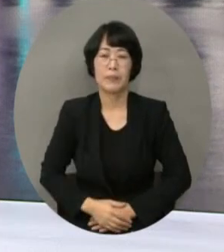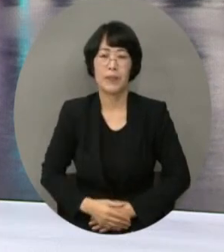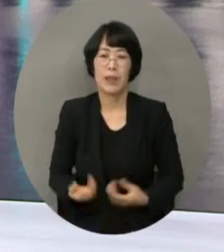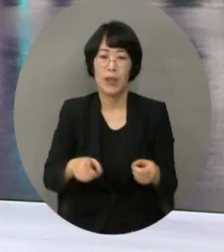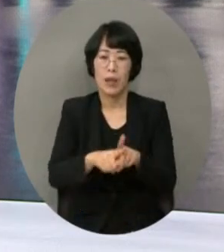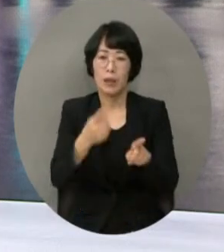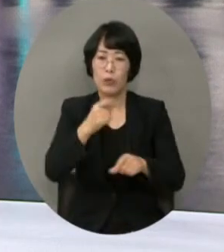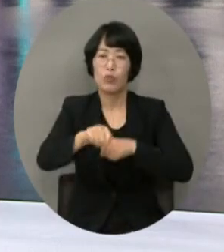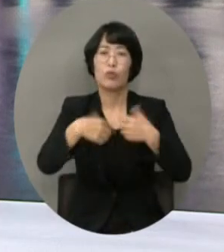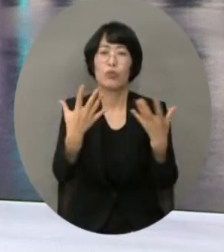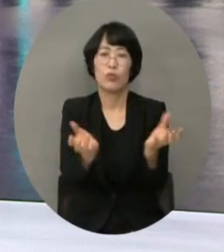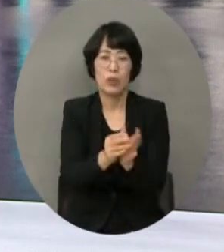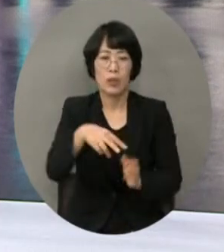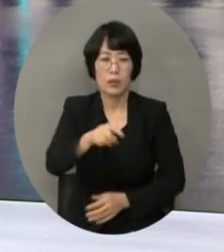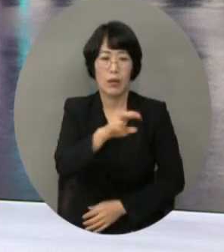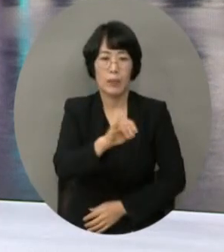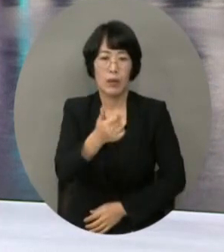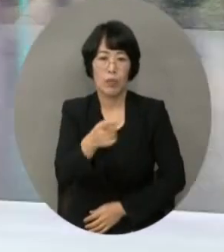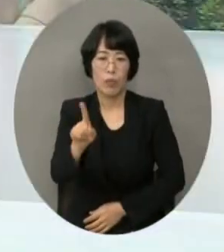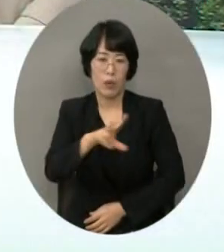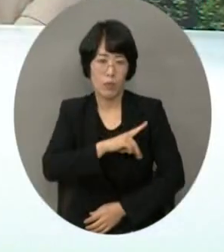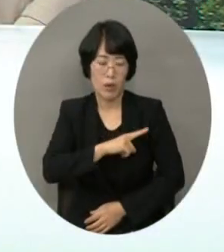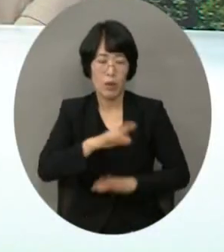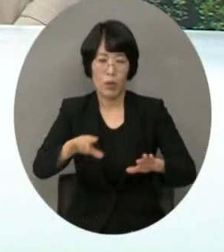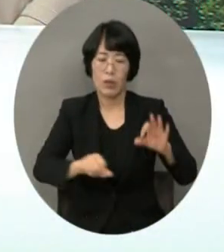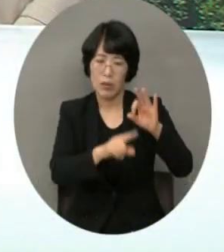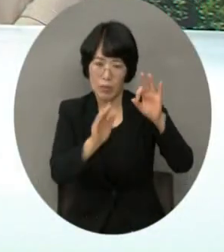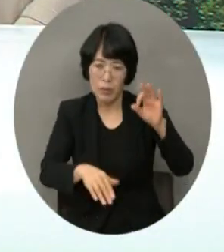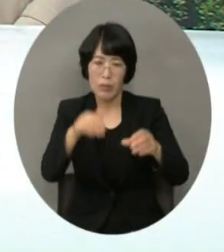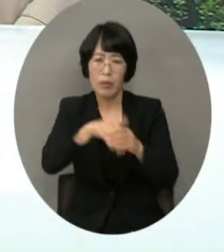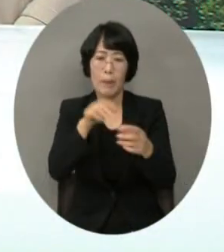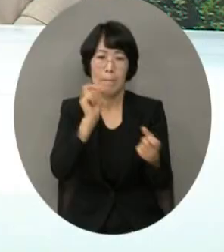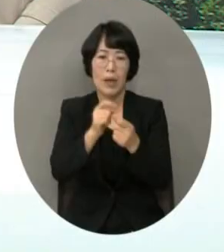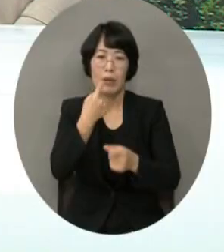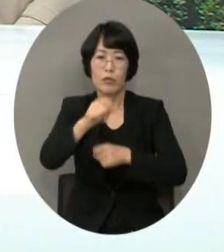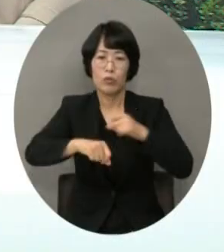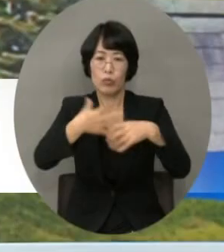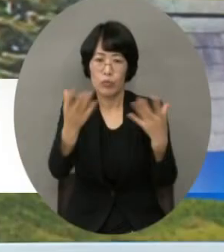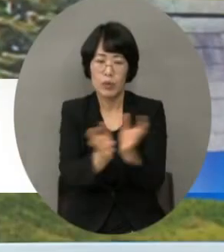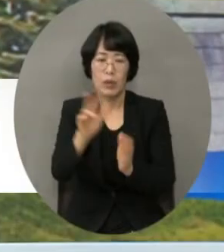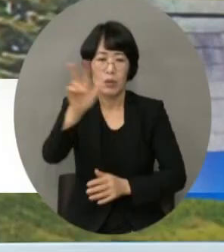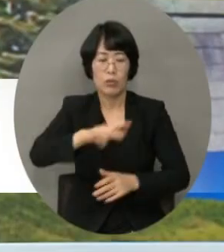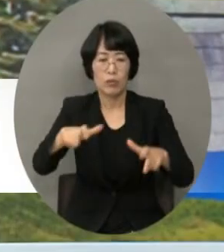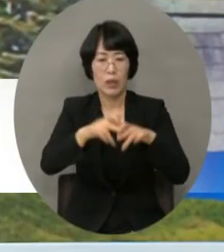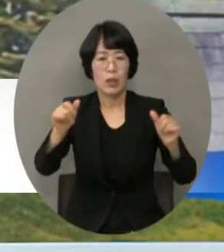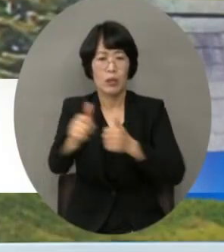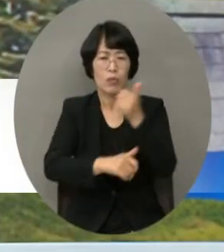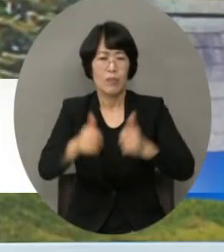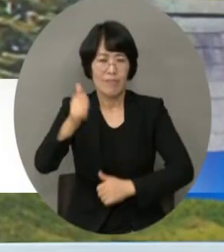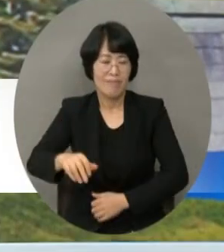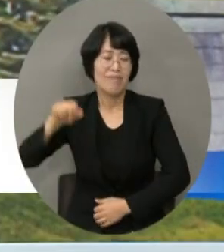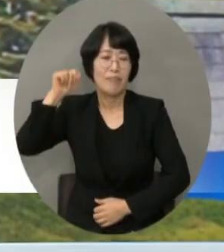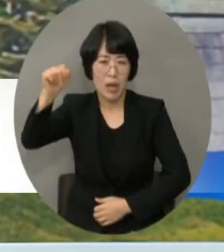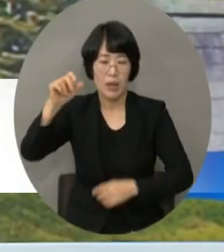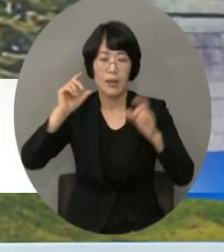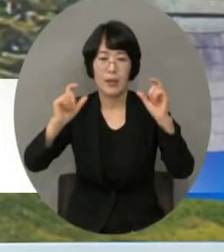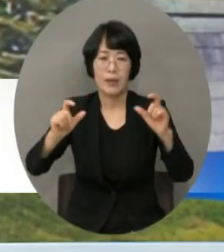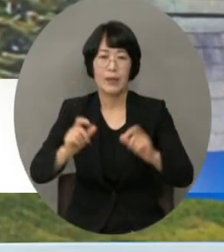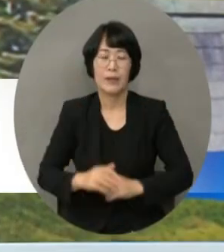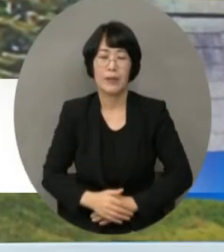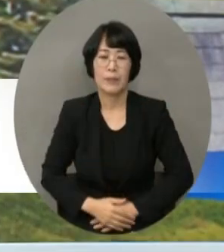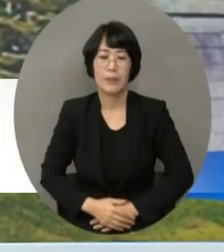더불어민주당 서미화 국회의원의 이달 선거가 예정된 민주당 전국 장애인 위원장의 출마를